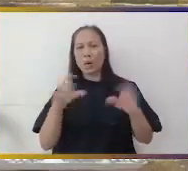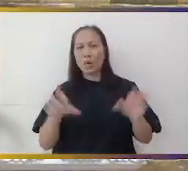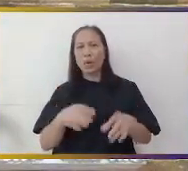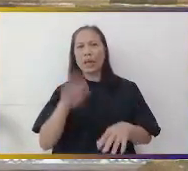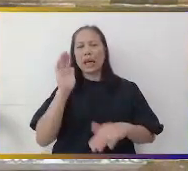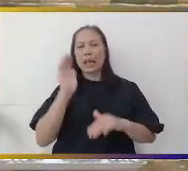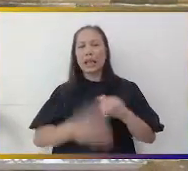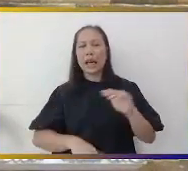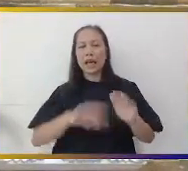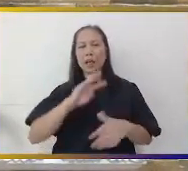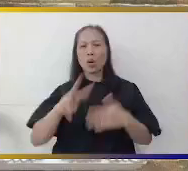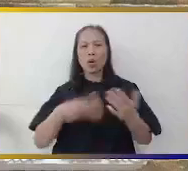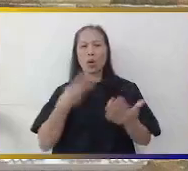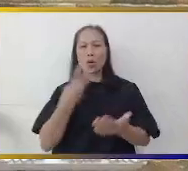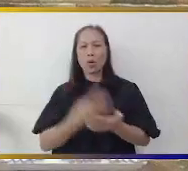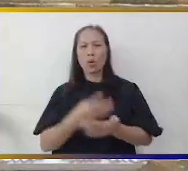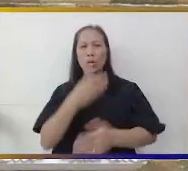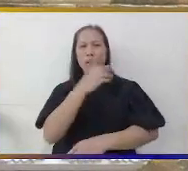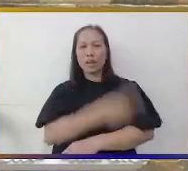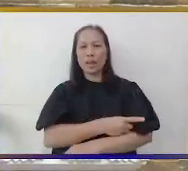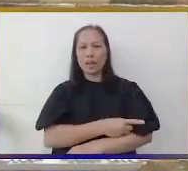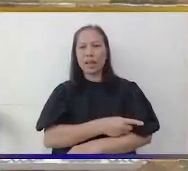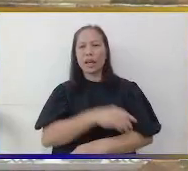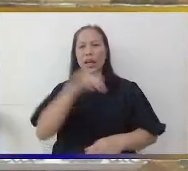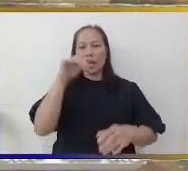simbahan at mag-overtime sa